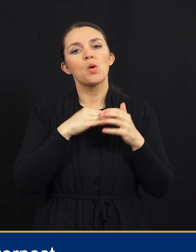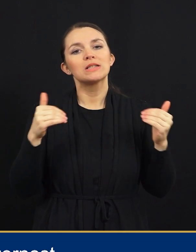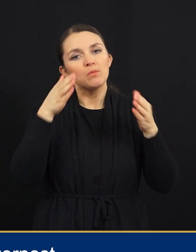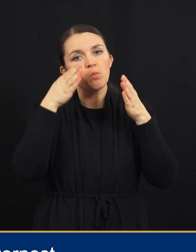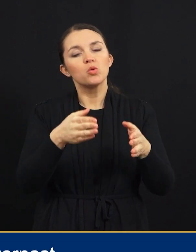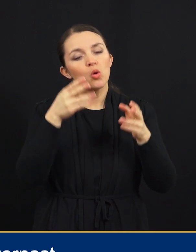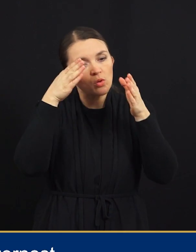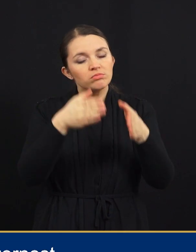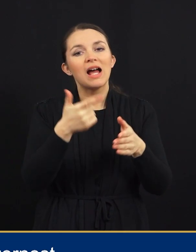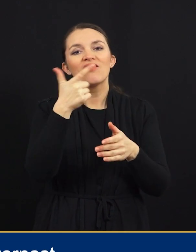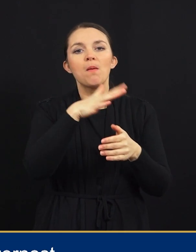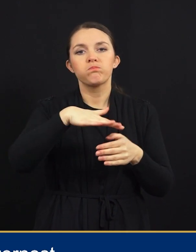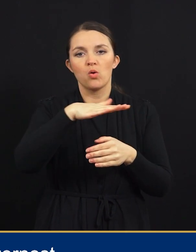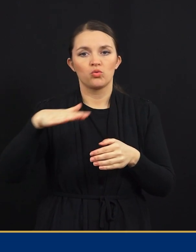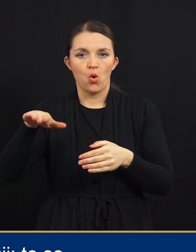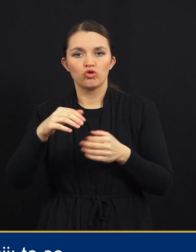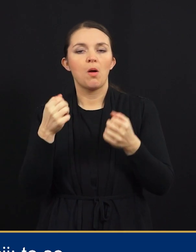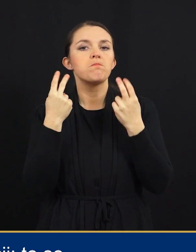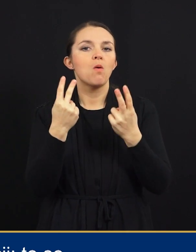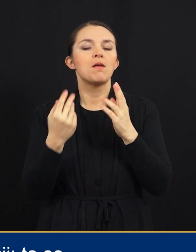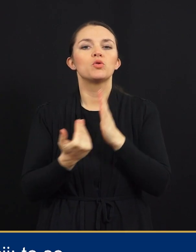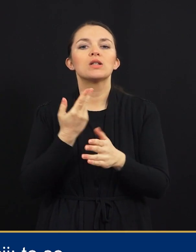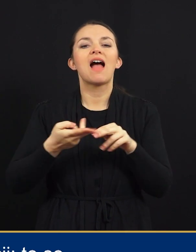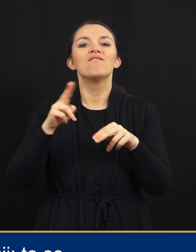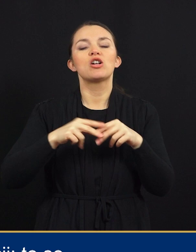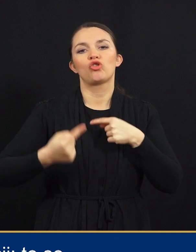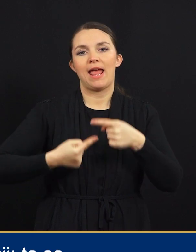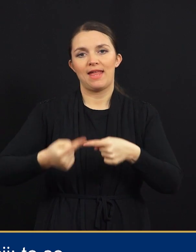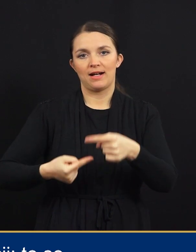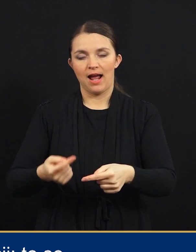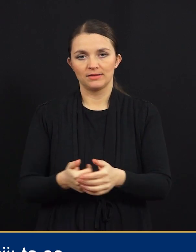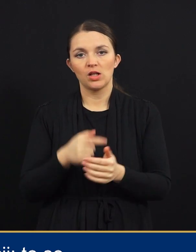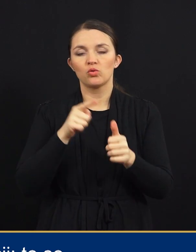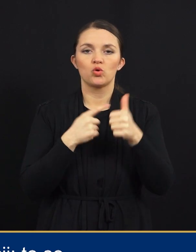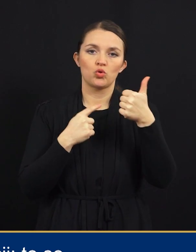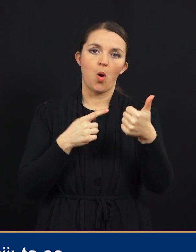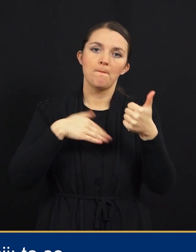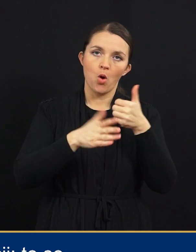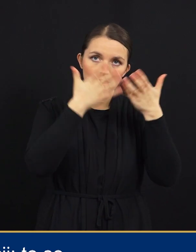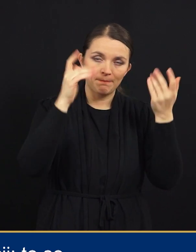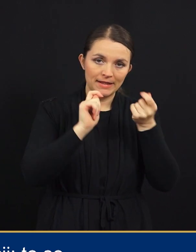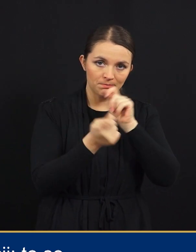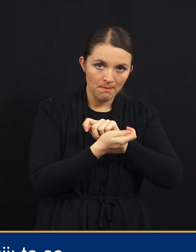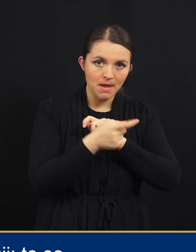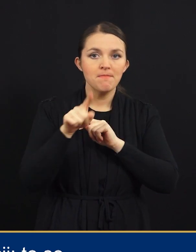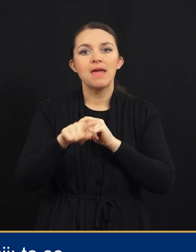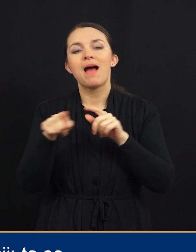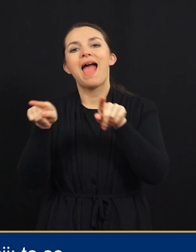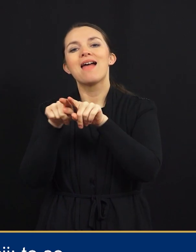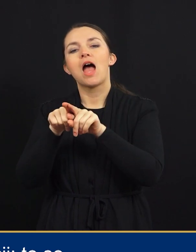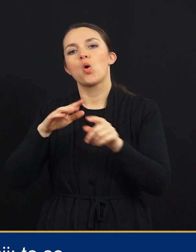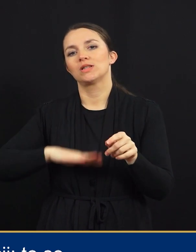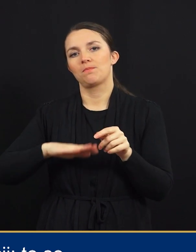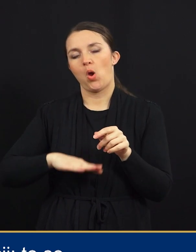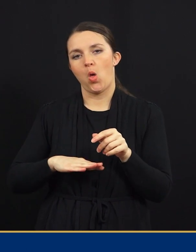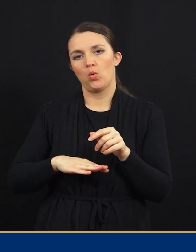pozornost posvetiti dvema področjema, ki sta pomembna za več generacij. To so podnebne spremembe in enakost